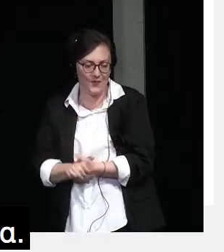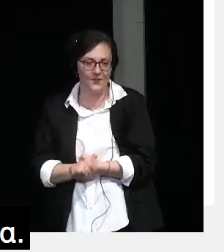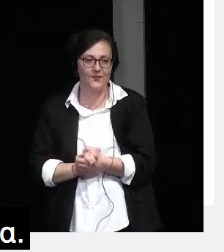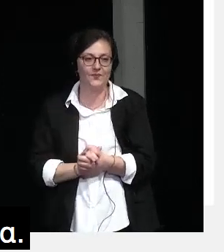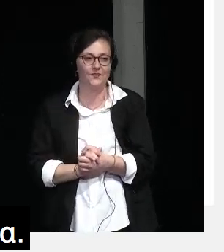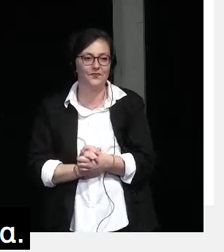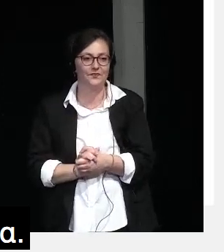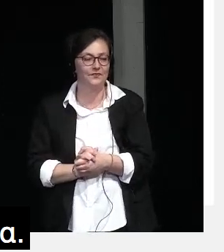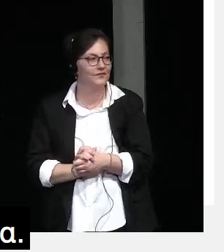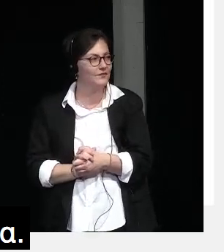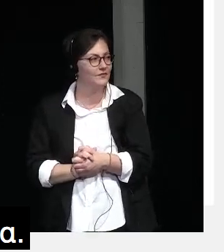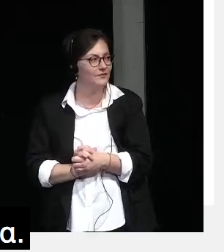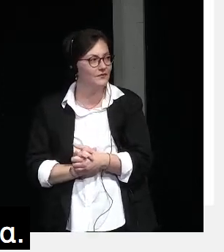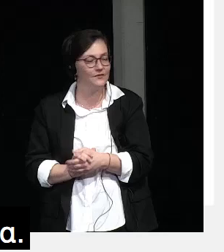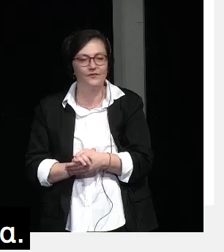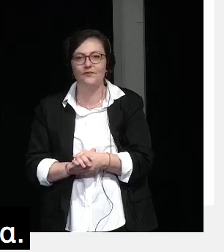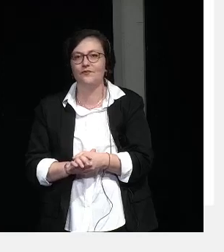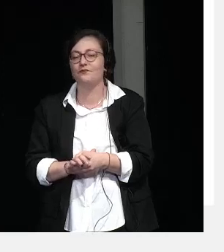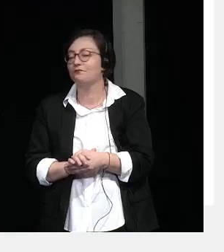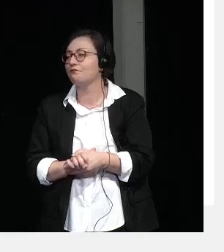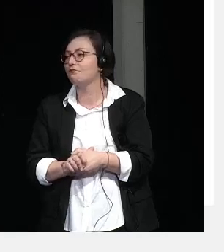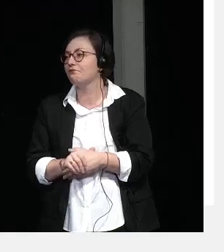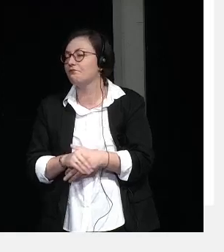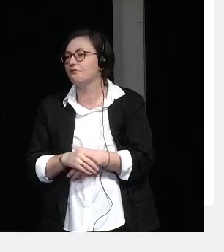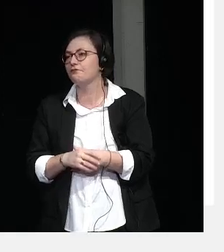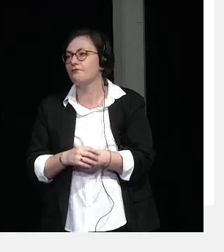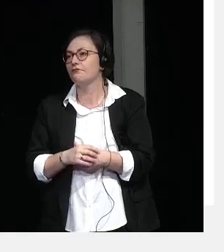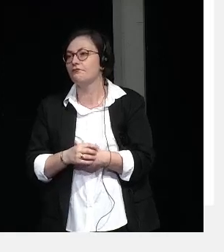more comments about it.